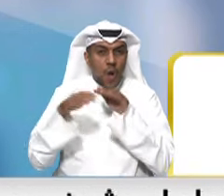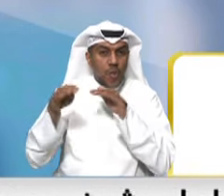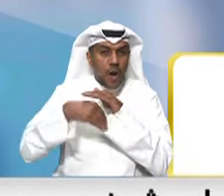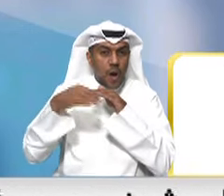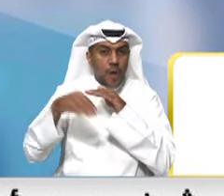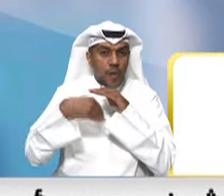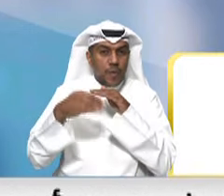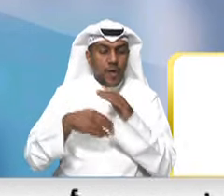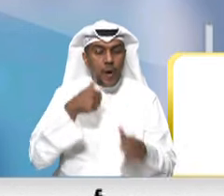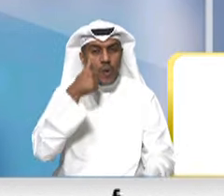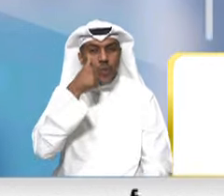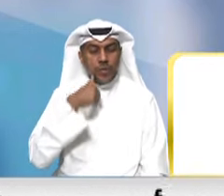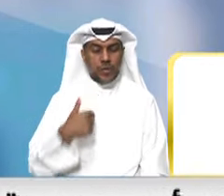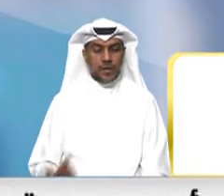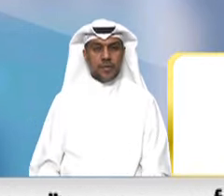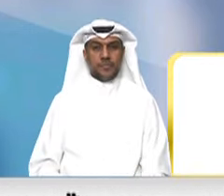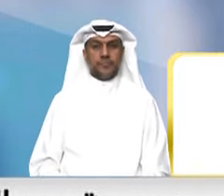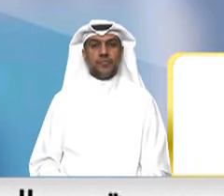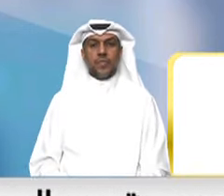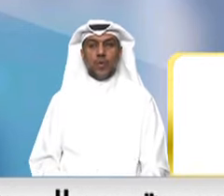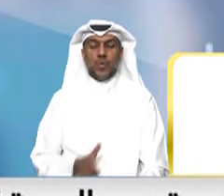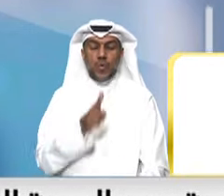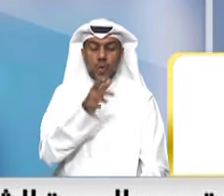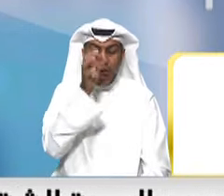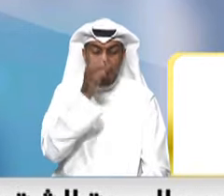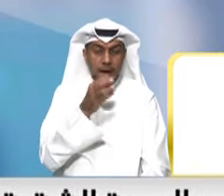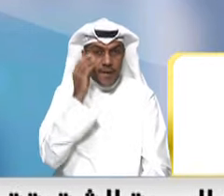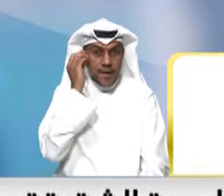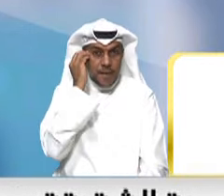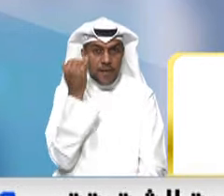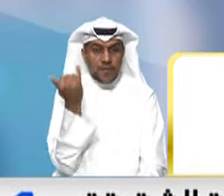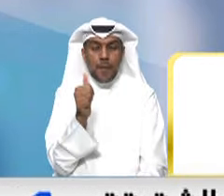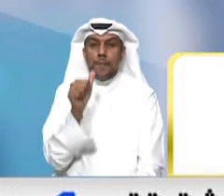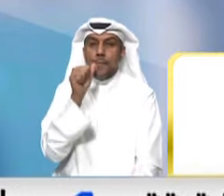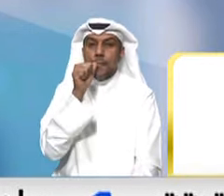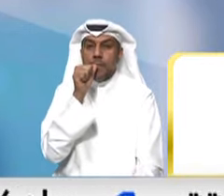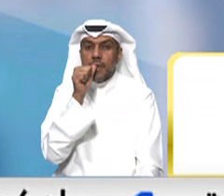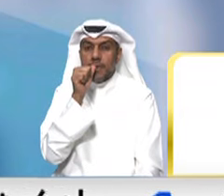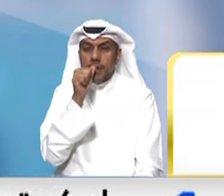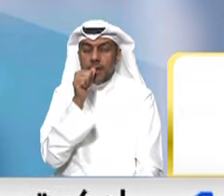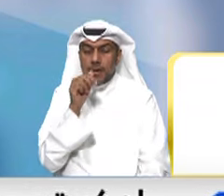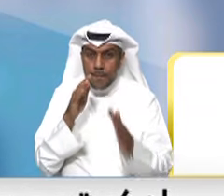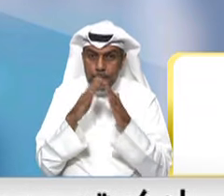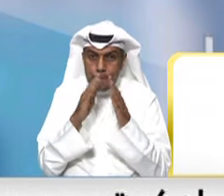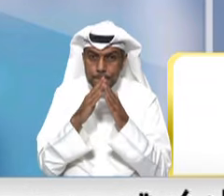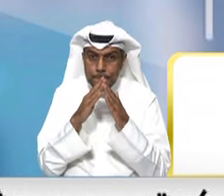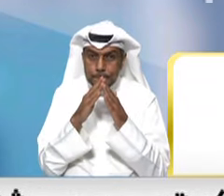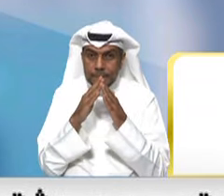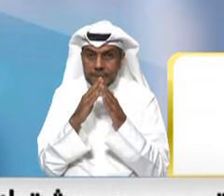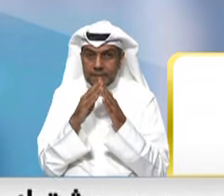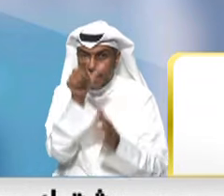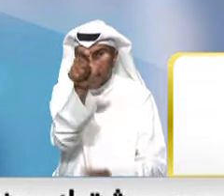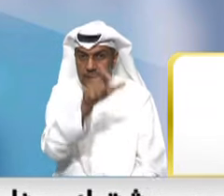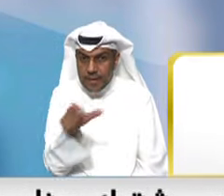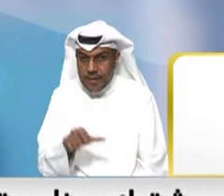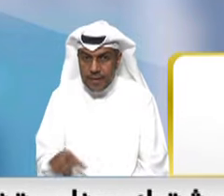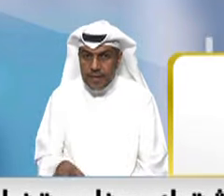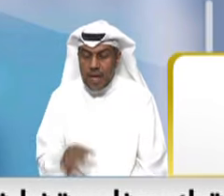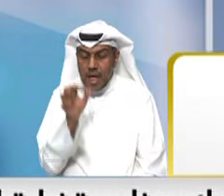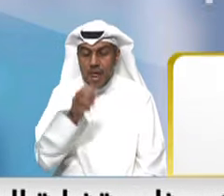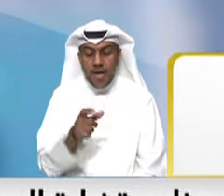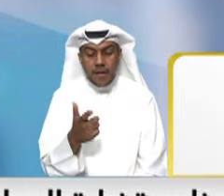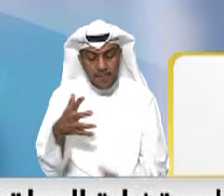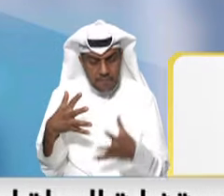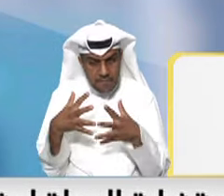المصري باعتباره جزءا لا يتجزأ من الأمن المائي العربي، وشدد سموه على رفض